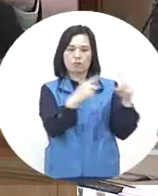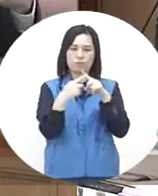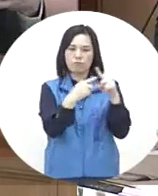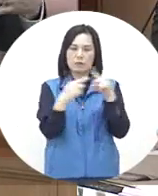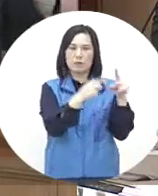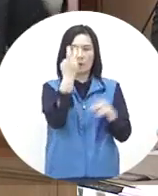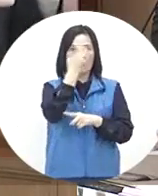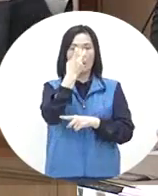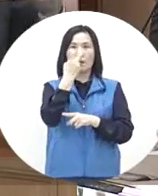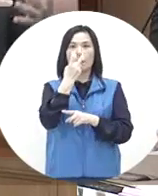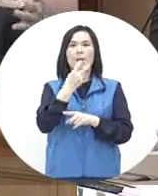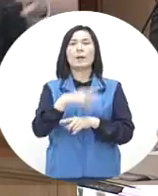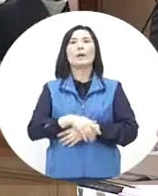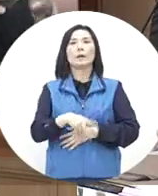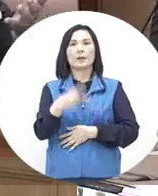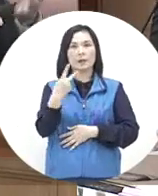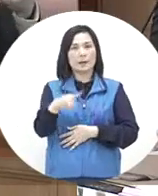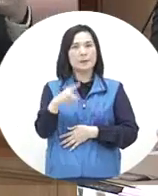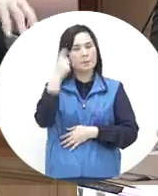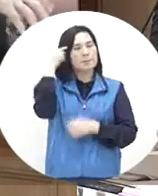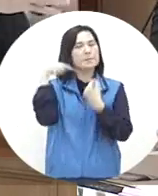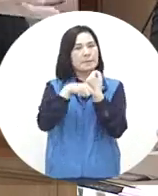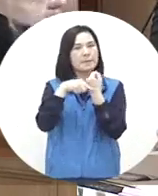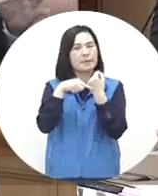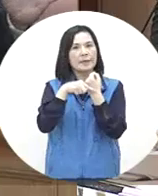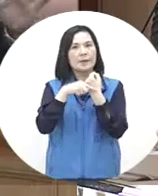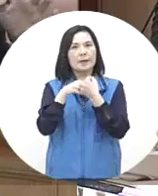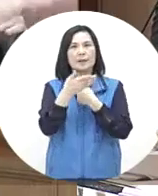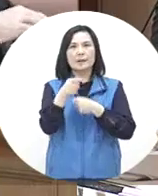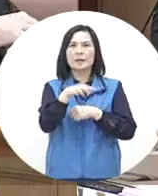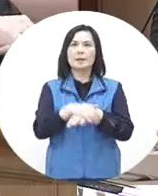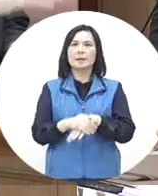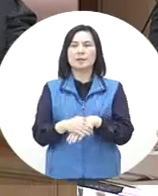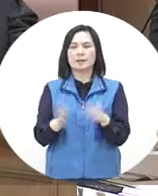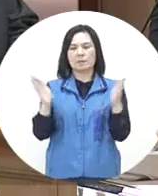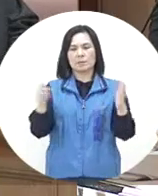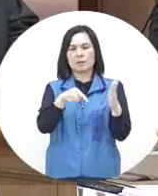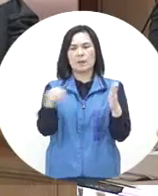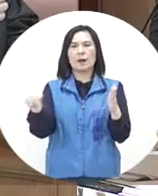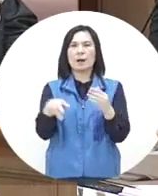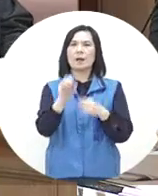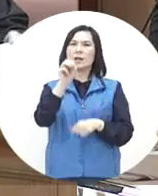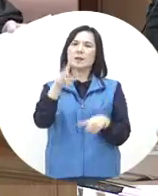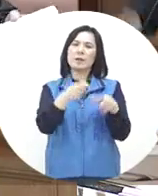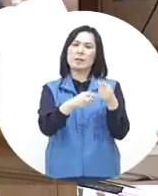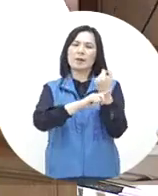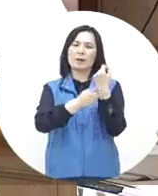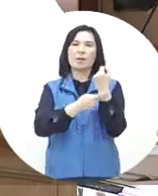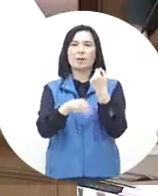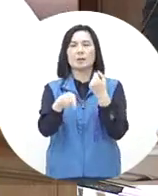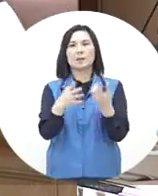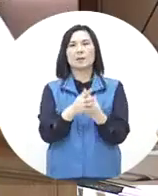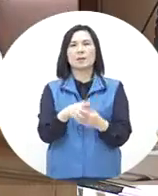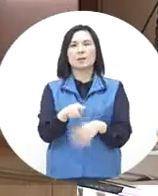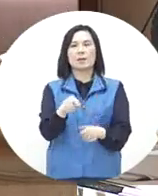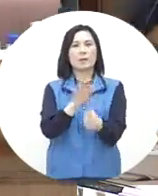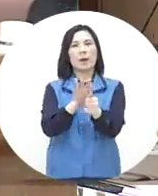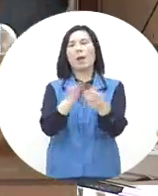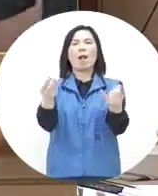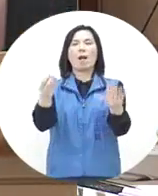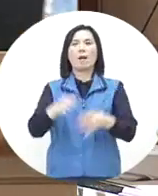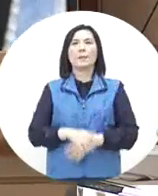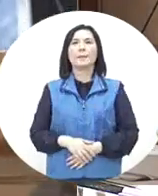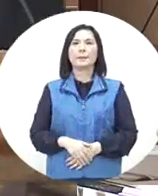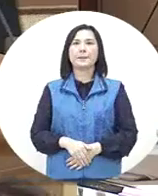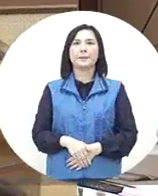用一些氯理，用什么方式，就是不让人家，因为那300多公尺其实没有意义，我们再另外再想办法再处理这样。 阿斗拜托起定了哈。 对啊，没